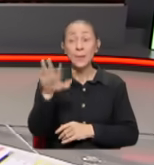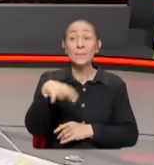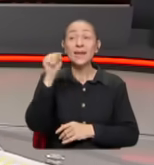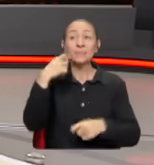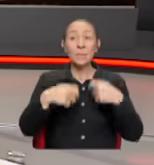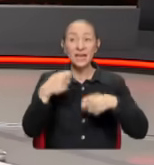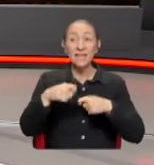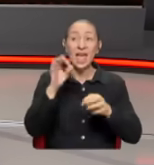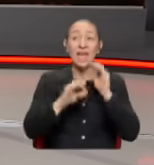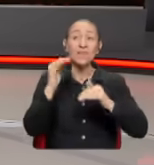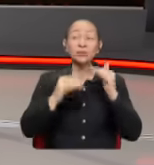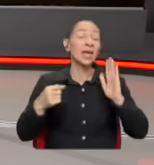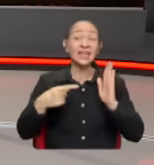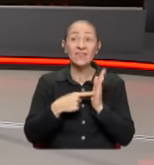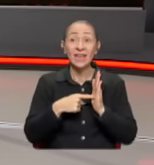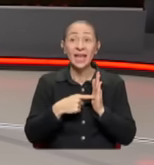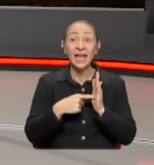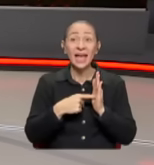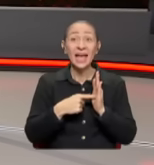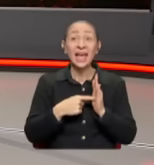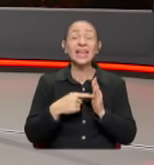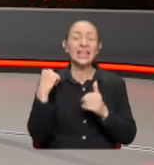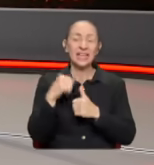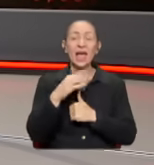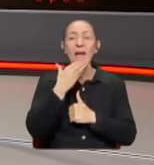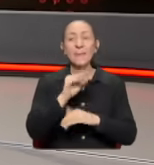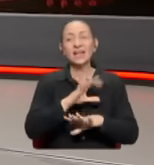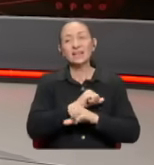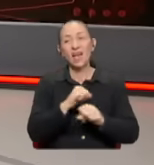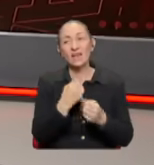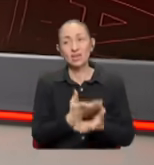Merkez Bankası'nın enflasyon hedefi gene emekliyi vuracak